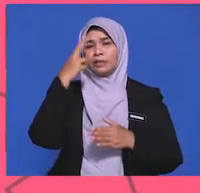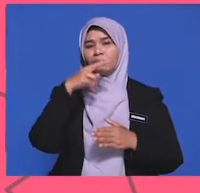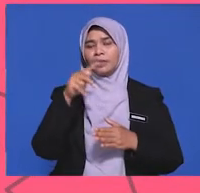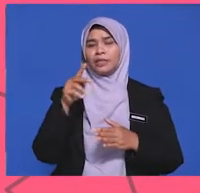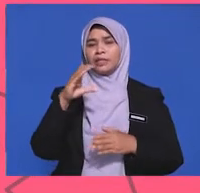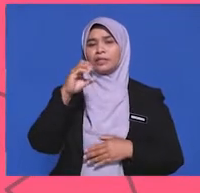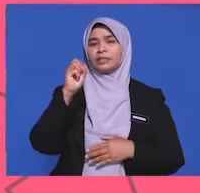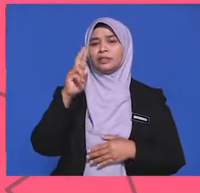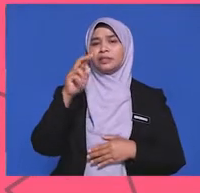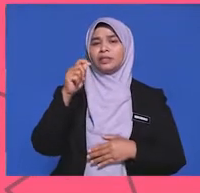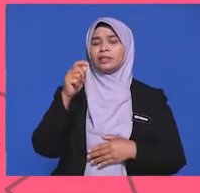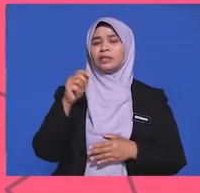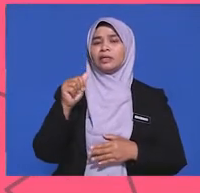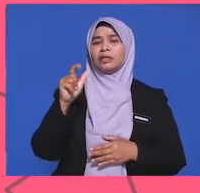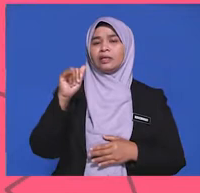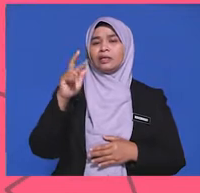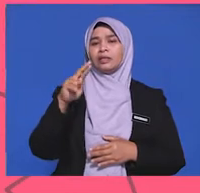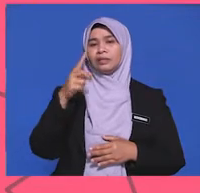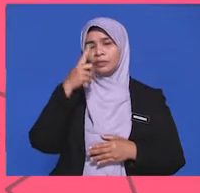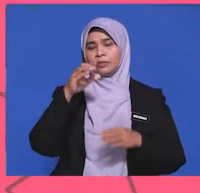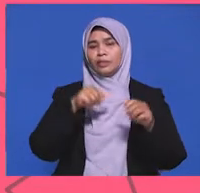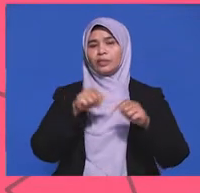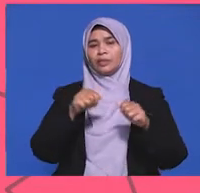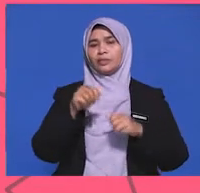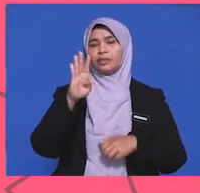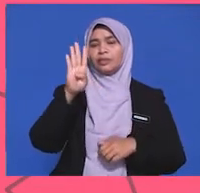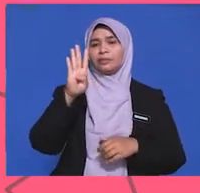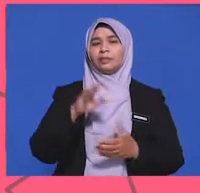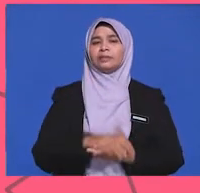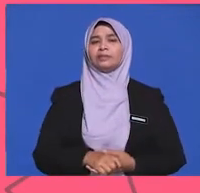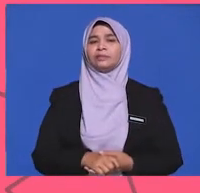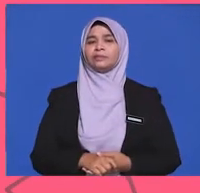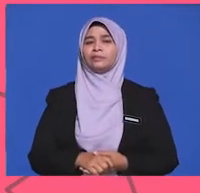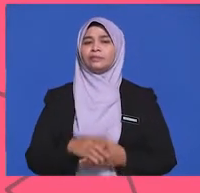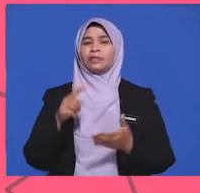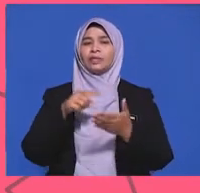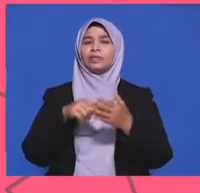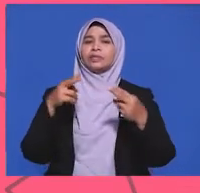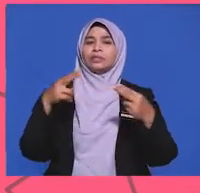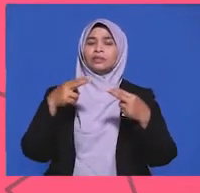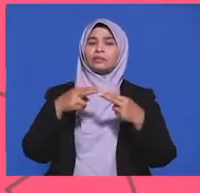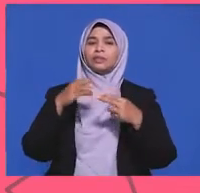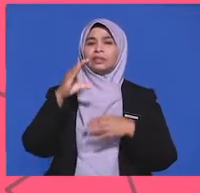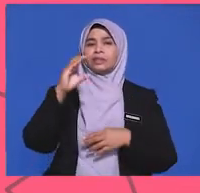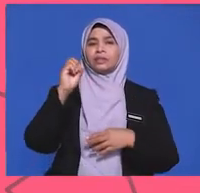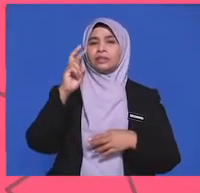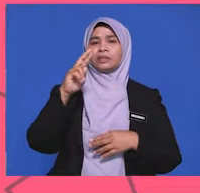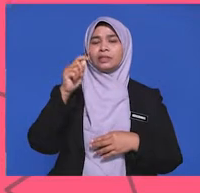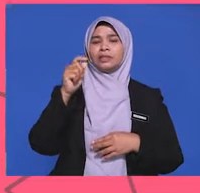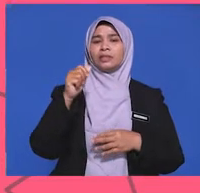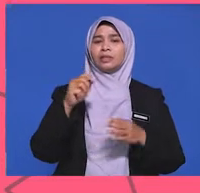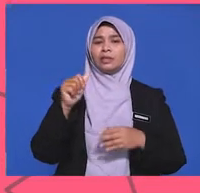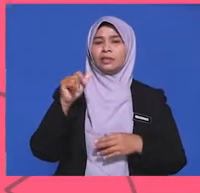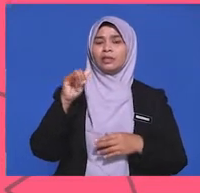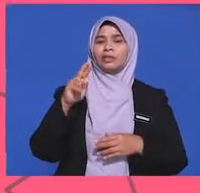carta alir bagi aktiviti 4. Ini pula sambungan bagi carta alir tadi.